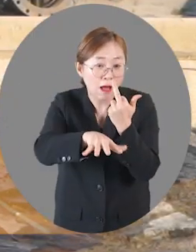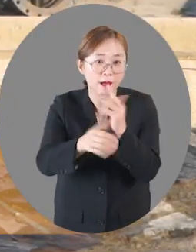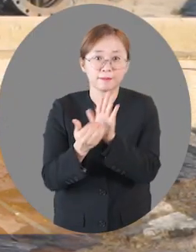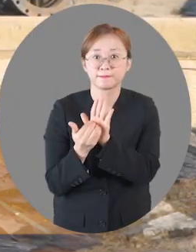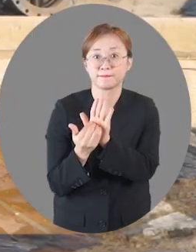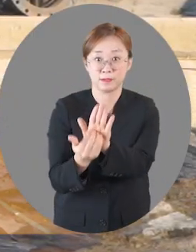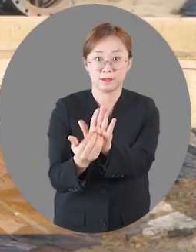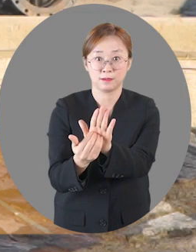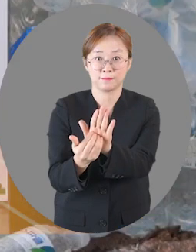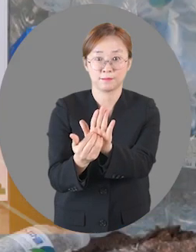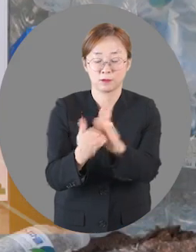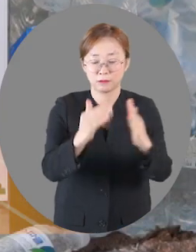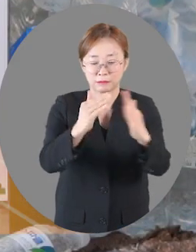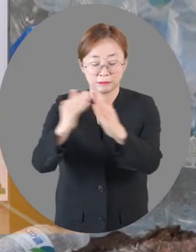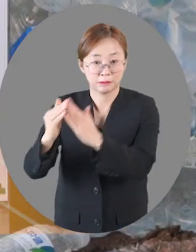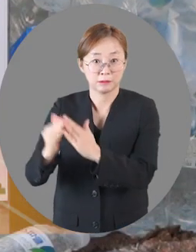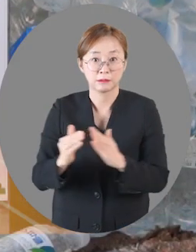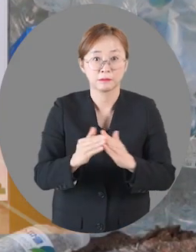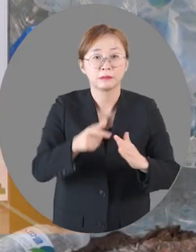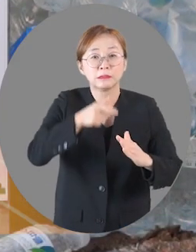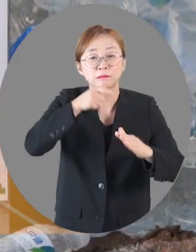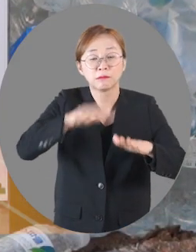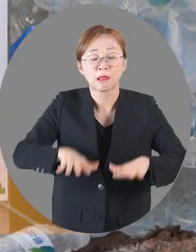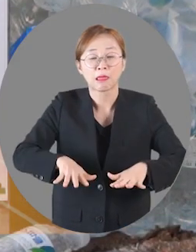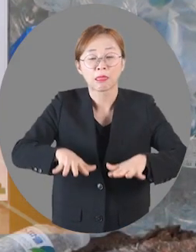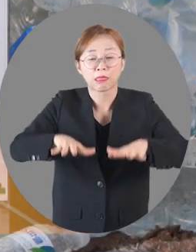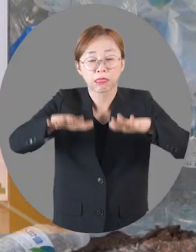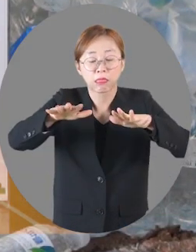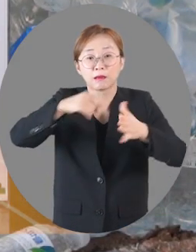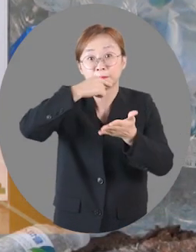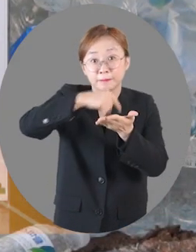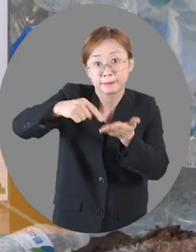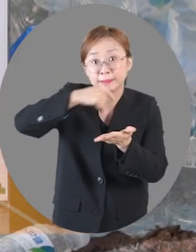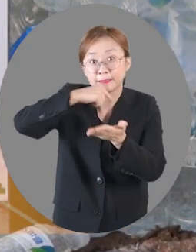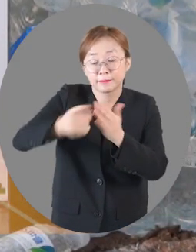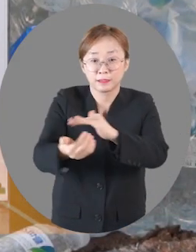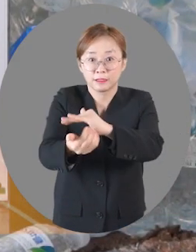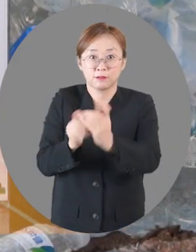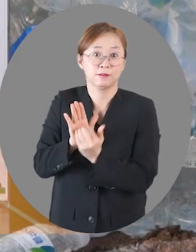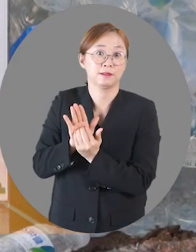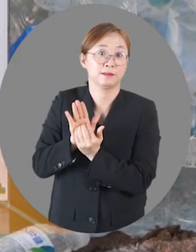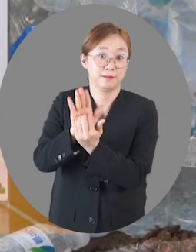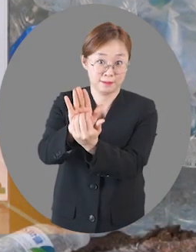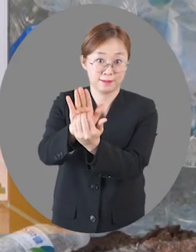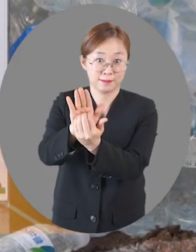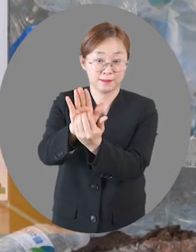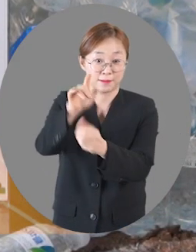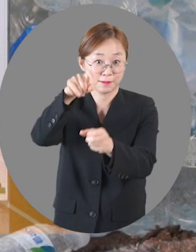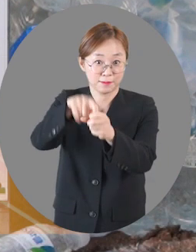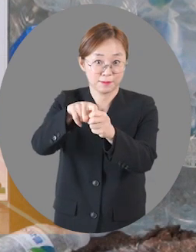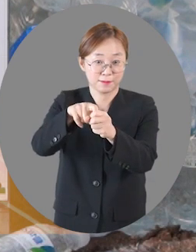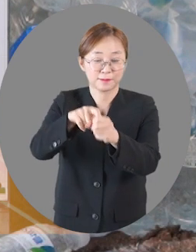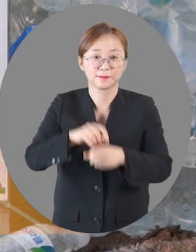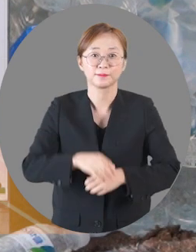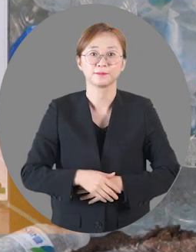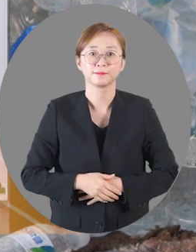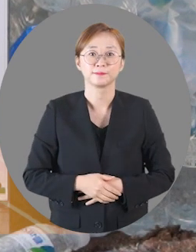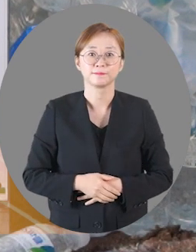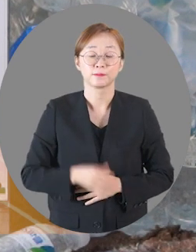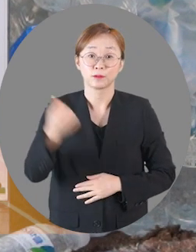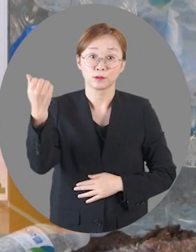유출을 차단하고 하류 지역의 가옥, 인명, 농경지 등의 피해를 예방하고 산림을 보호할 수 있게